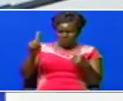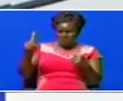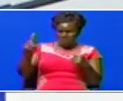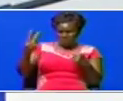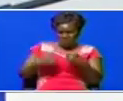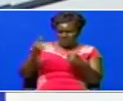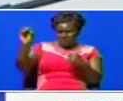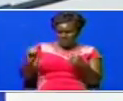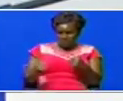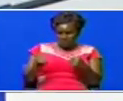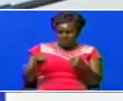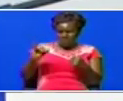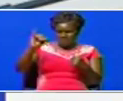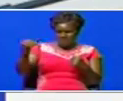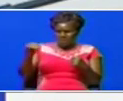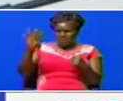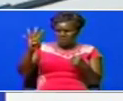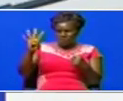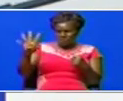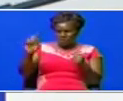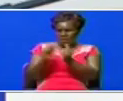0.17%. Shakalaka Jirongo, 418,